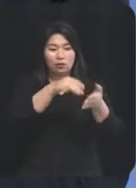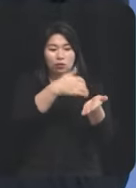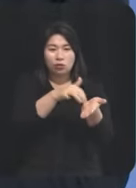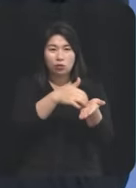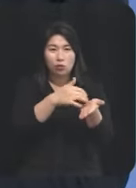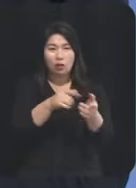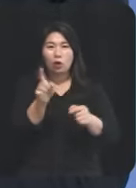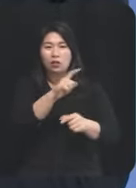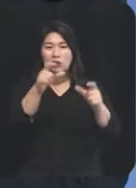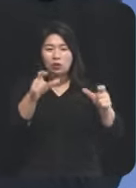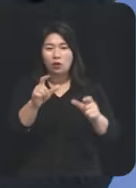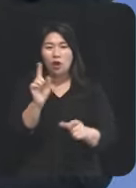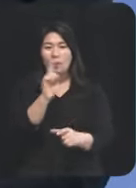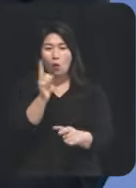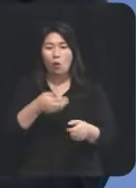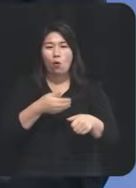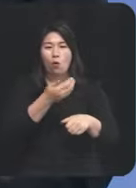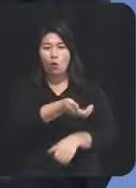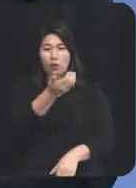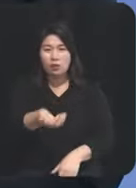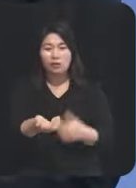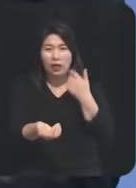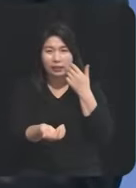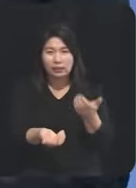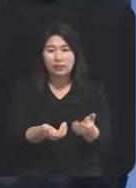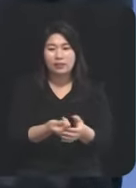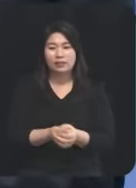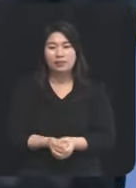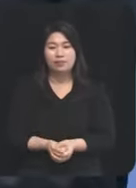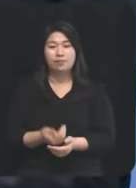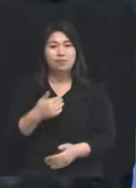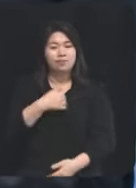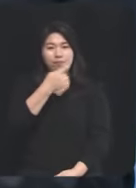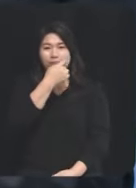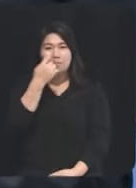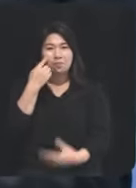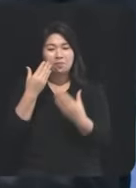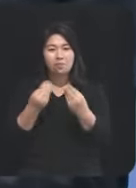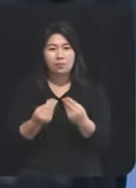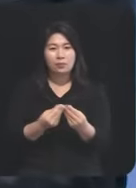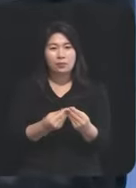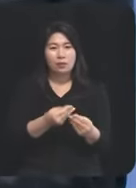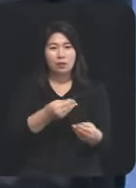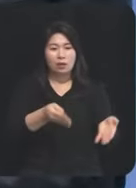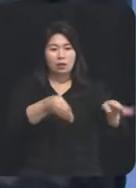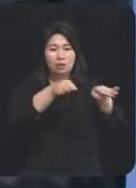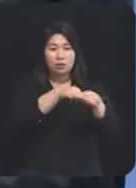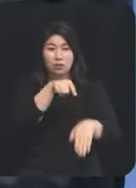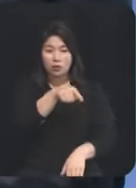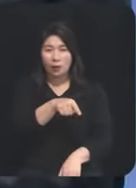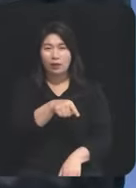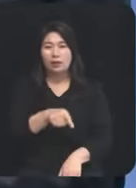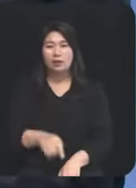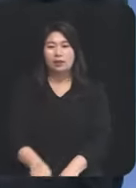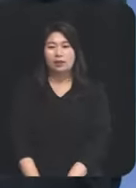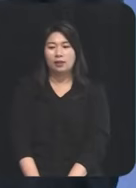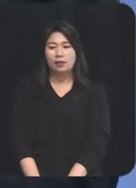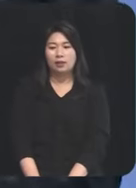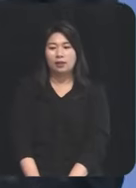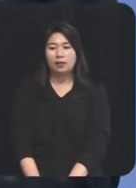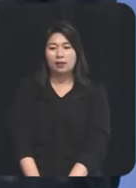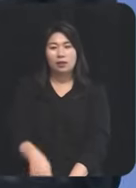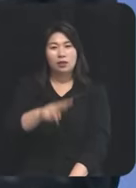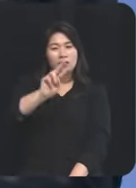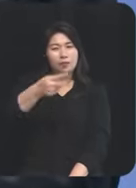어떤 지역에 어떤 제가 확인해 보니까 이전하는 대상 기관이 논의되고 있습니다. 대상 기관이 그거는 한번 더 찾아보시면 예, 예. 대상 기관이 예.